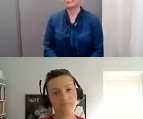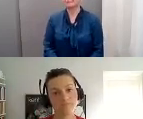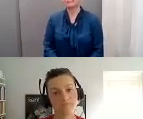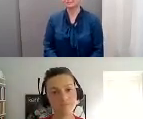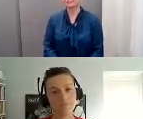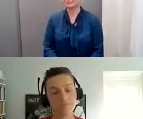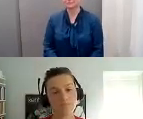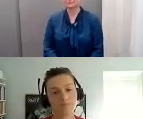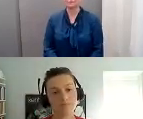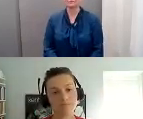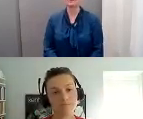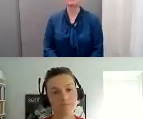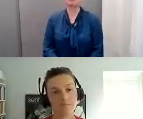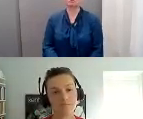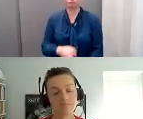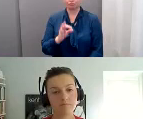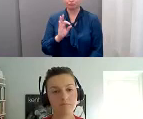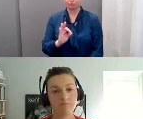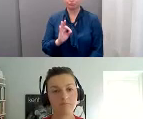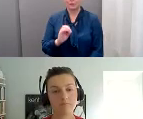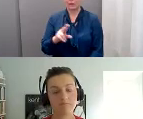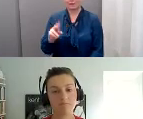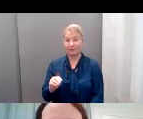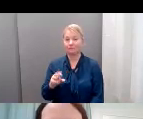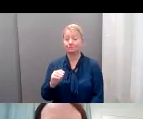Och nästa tema då är föräldraskap.